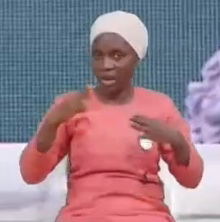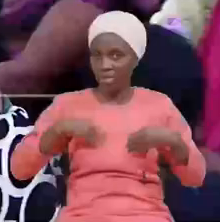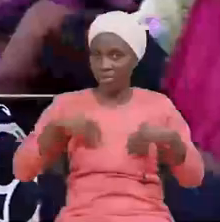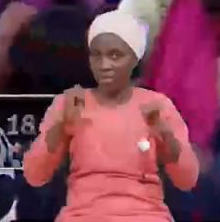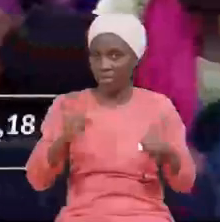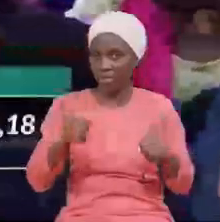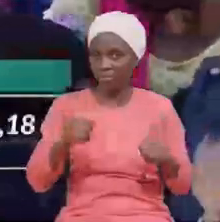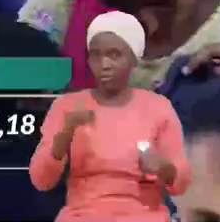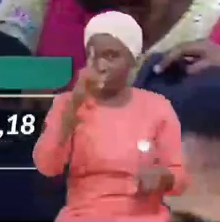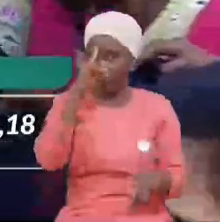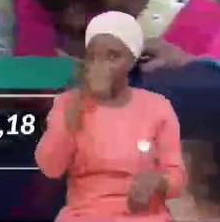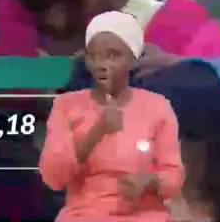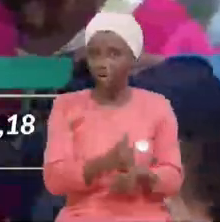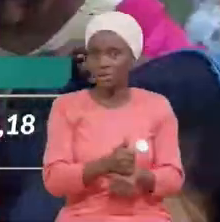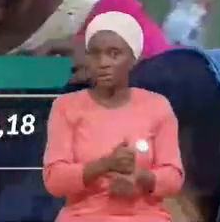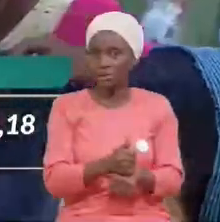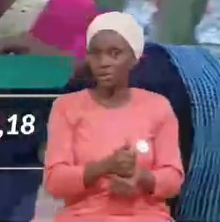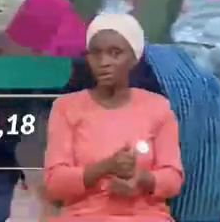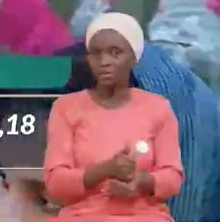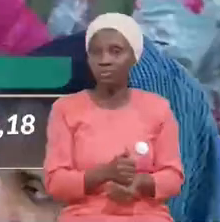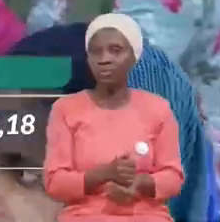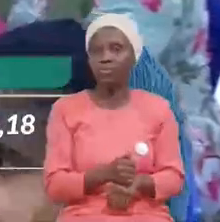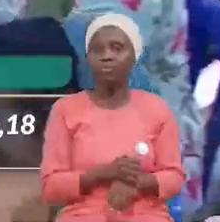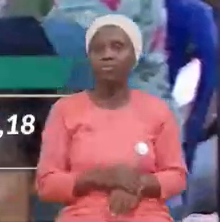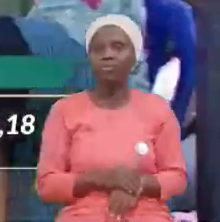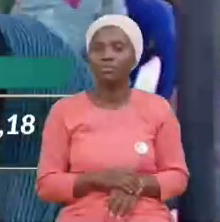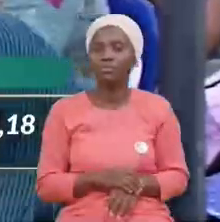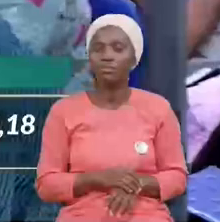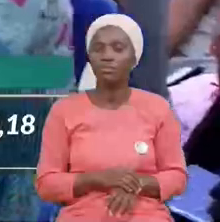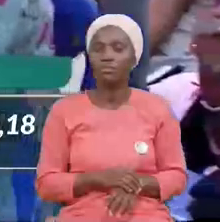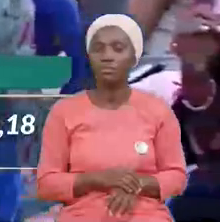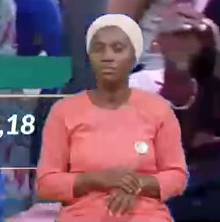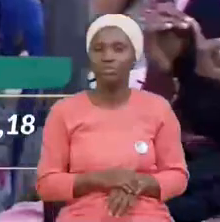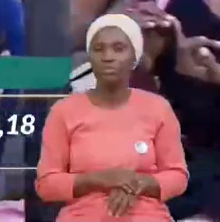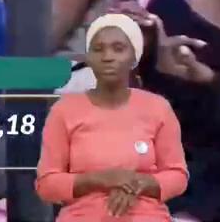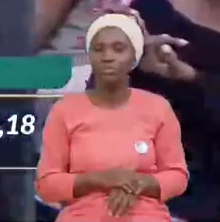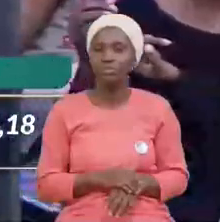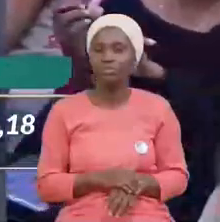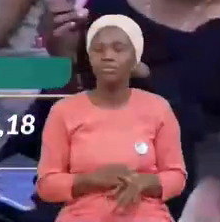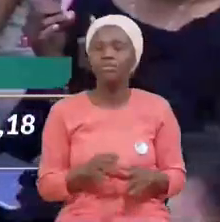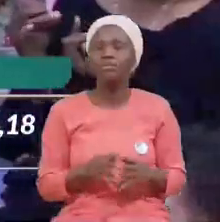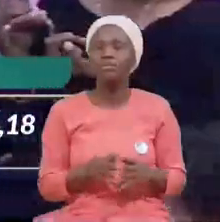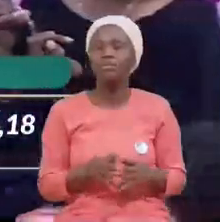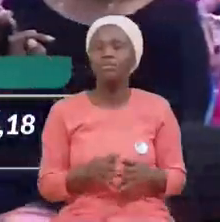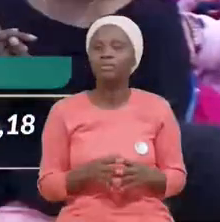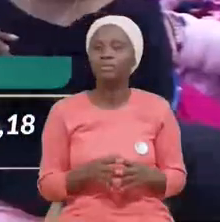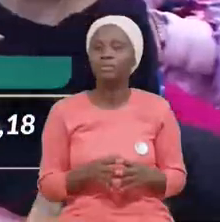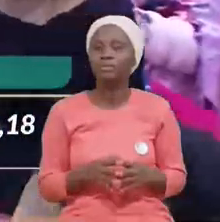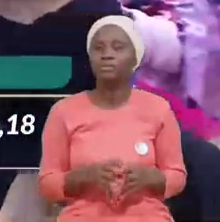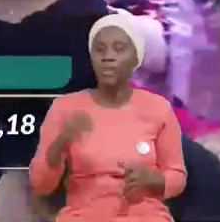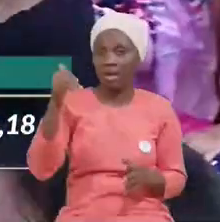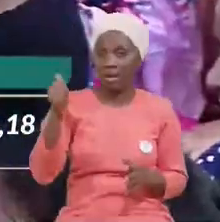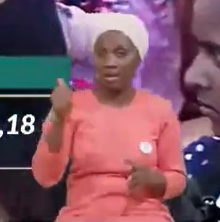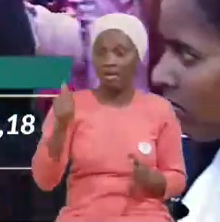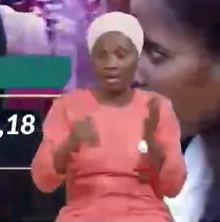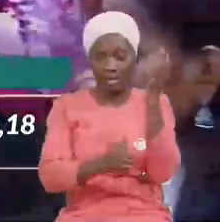Maintenant, vous avez l'attitude acceptable. Ça, c'est la vie d'Abraham. Abraham,